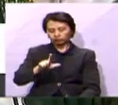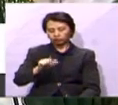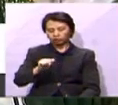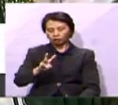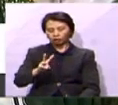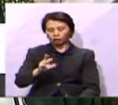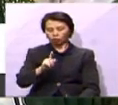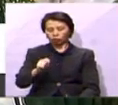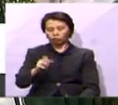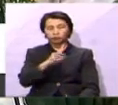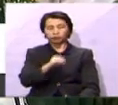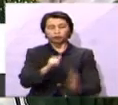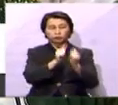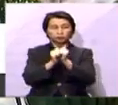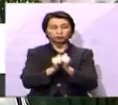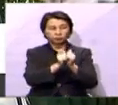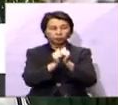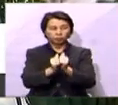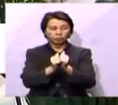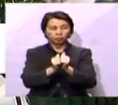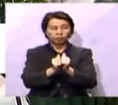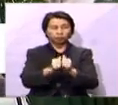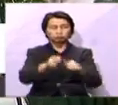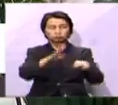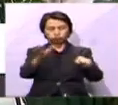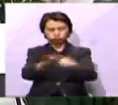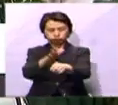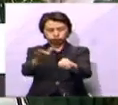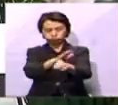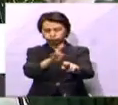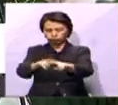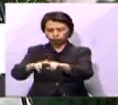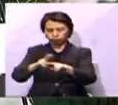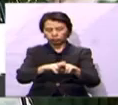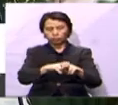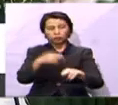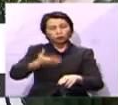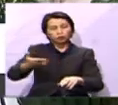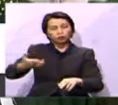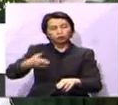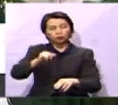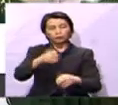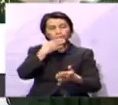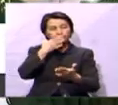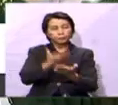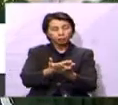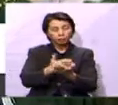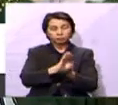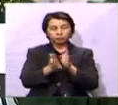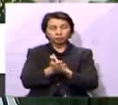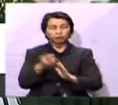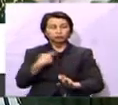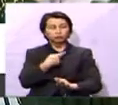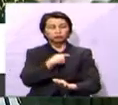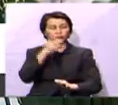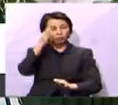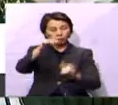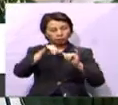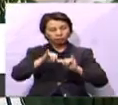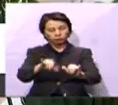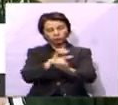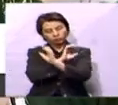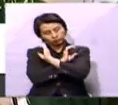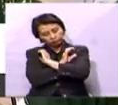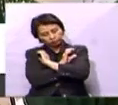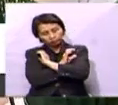dapat bersama-sama memenuhi perkara-perkara yang baik supaya kita akan terus